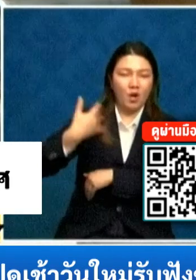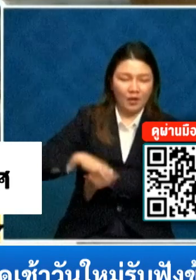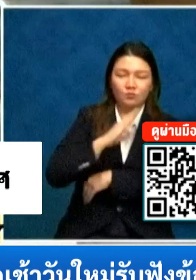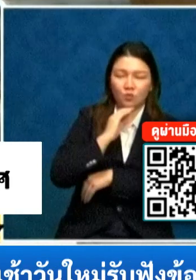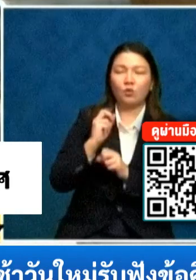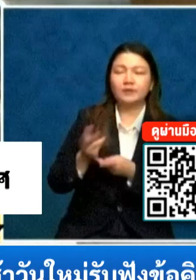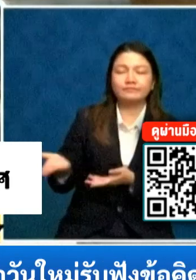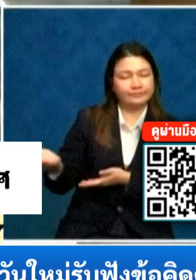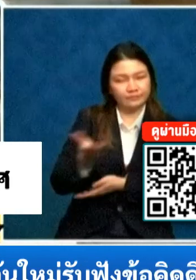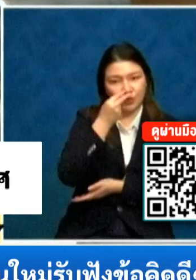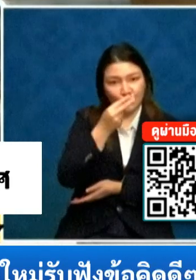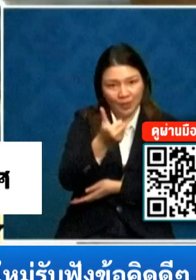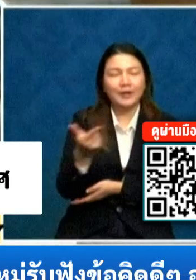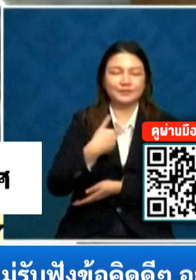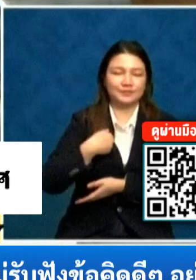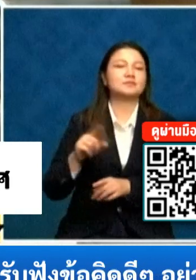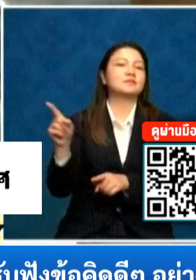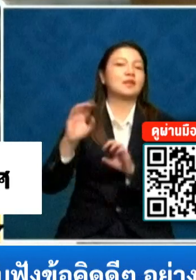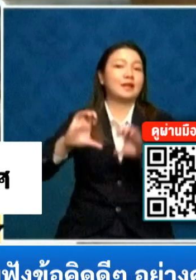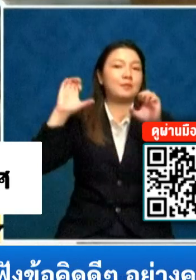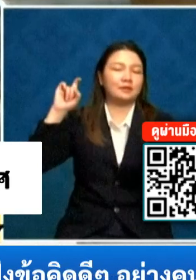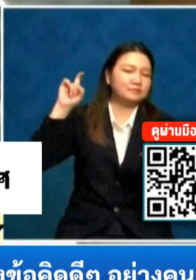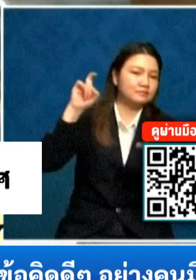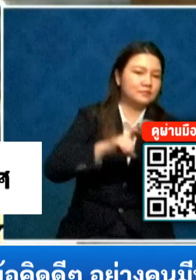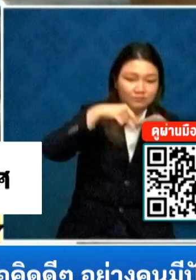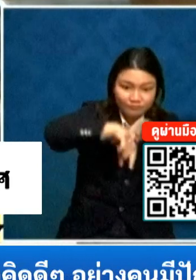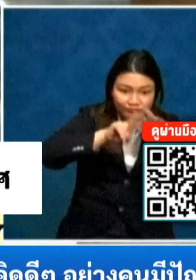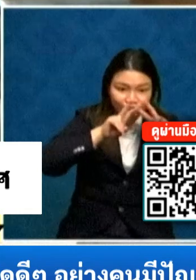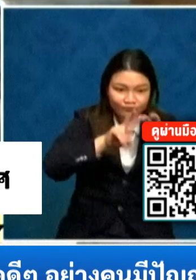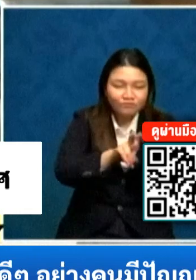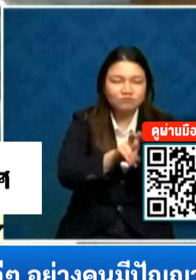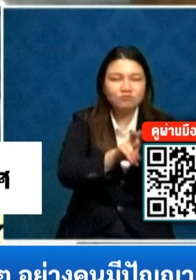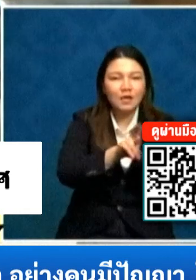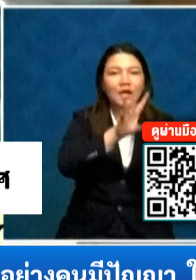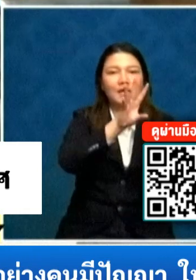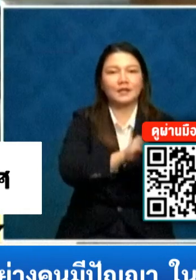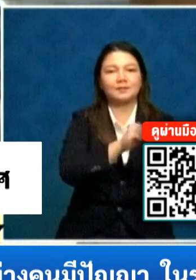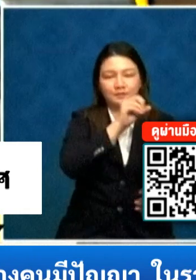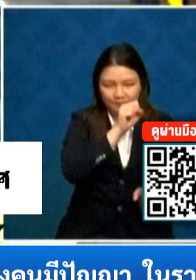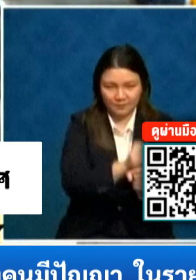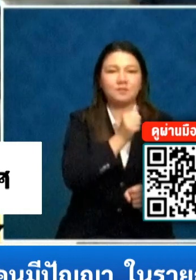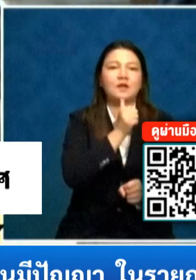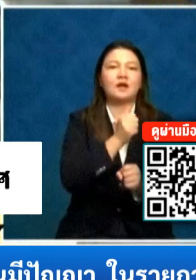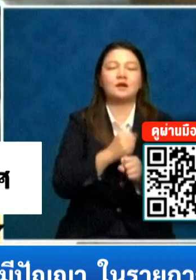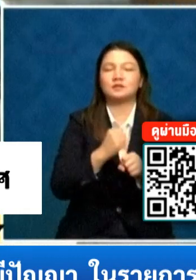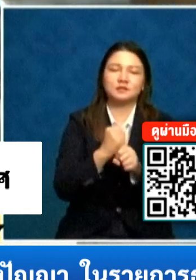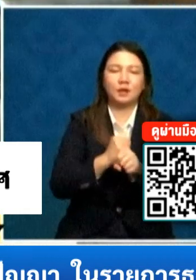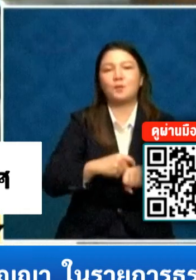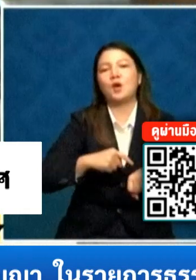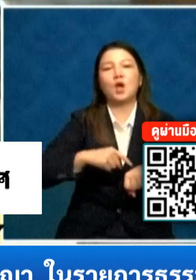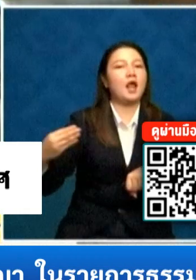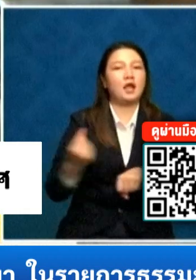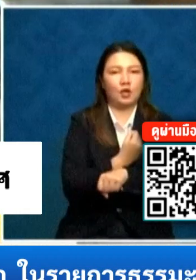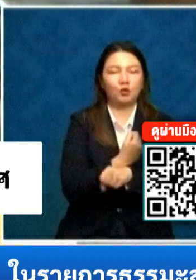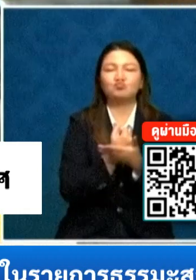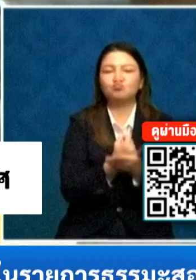ข้อมูลนั้นการดำเนินการต่างๆในสิ่งต่างๆเหล่านี้ก็จะสามารถดำเนินการได้อย่างรวดเร็วมีประ